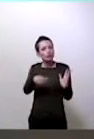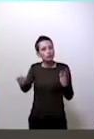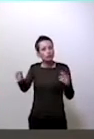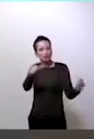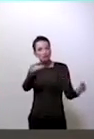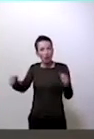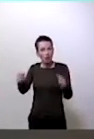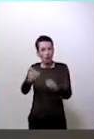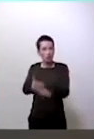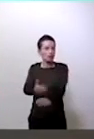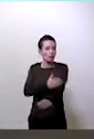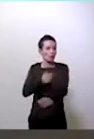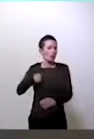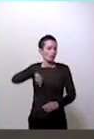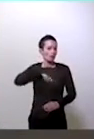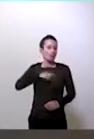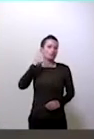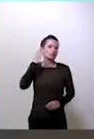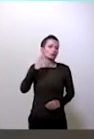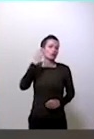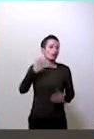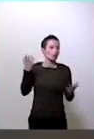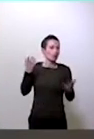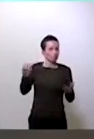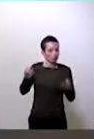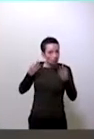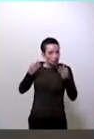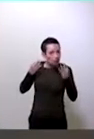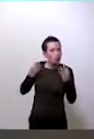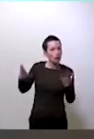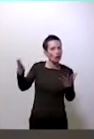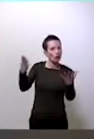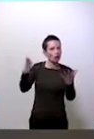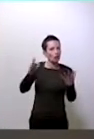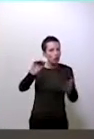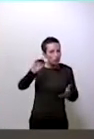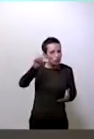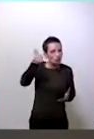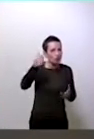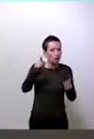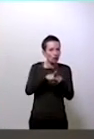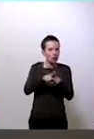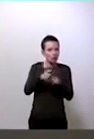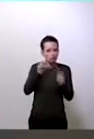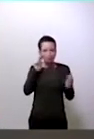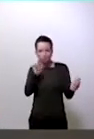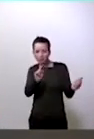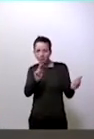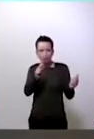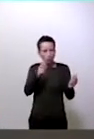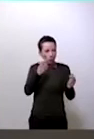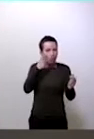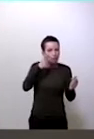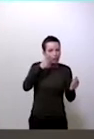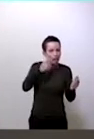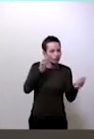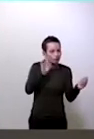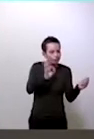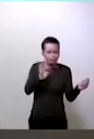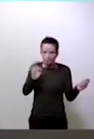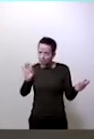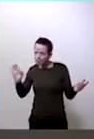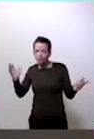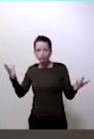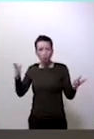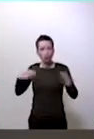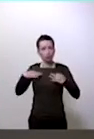débat, nous avons eu besoin de prendre le temps d'abord de poser des constats objectifs sur la politique d'urbanisme